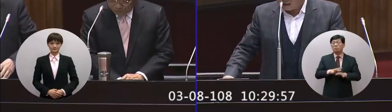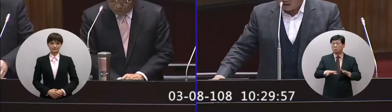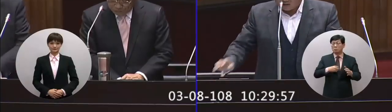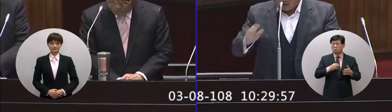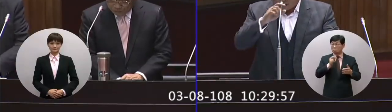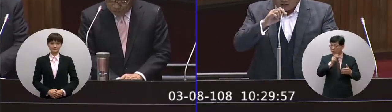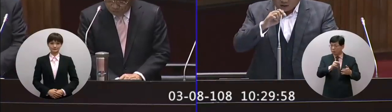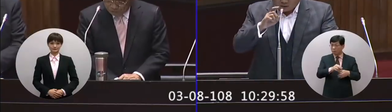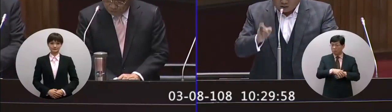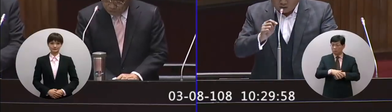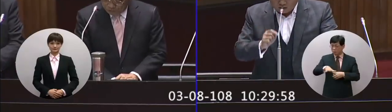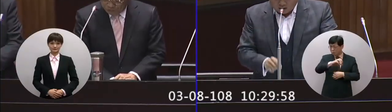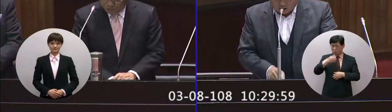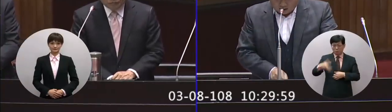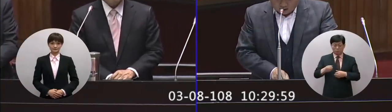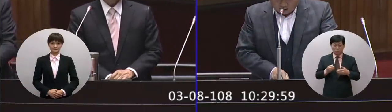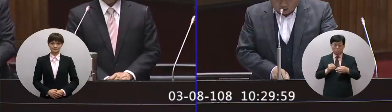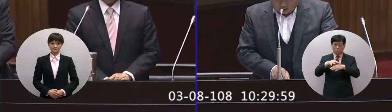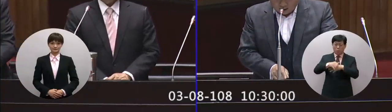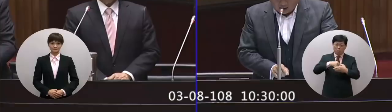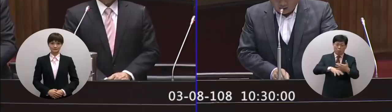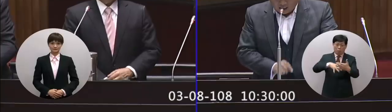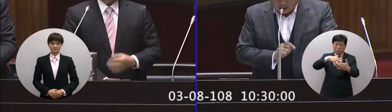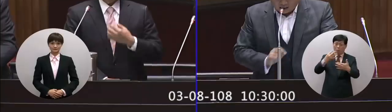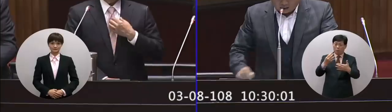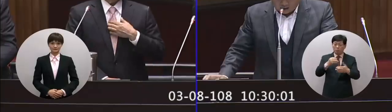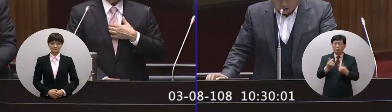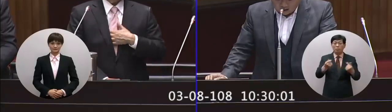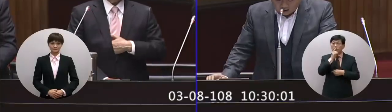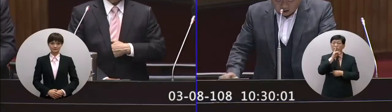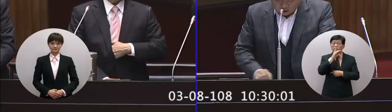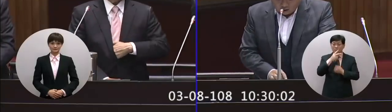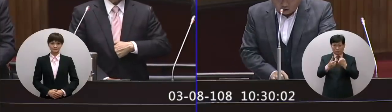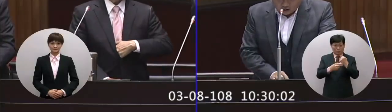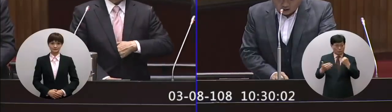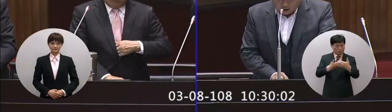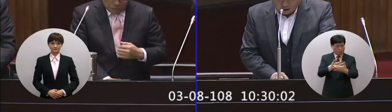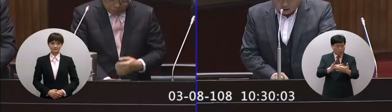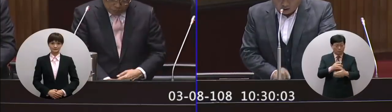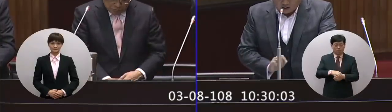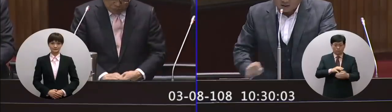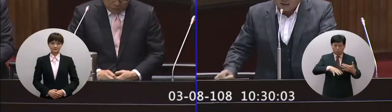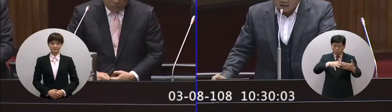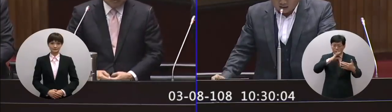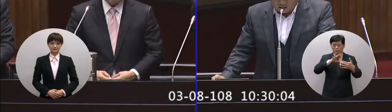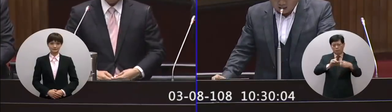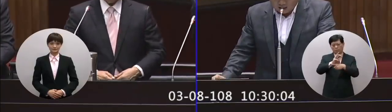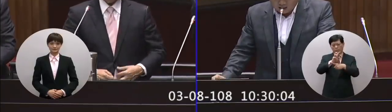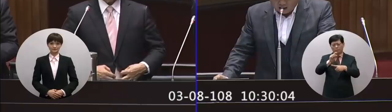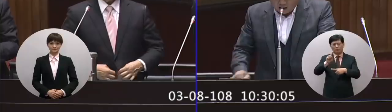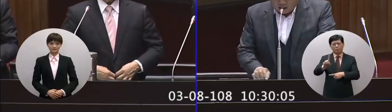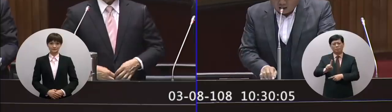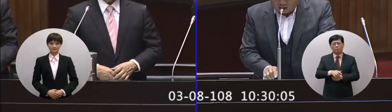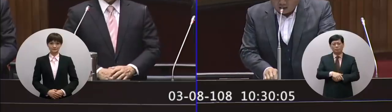们现在看到的，我们所有的水库。你看鲤鱼潭台中的它的蓄水率只有